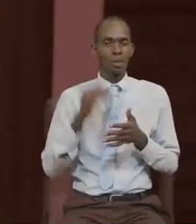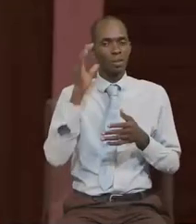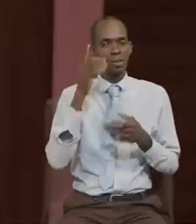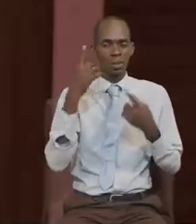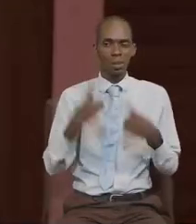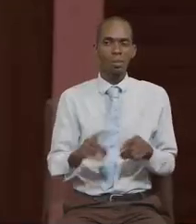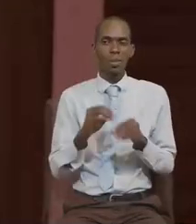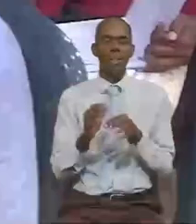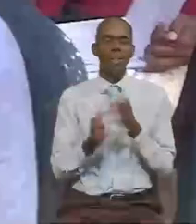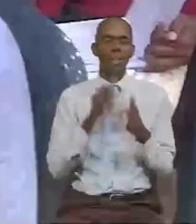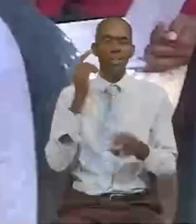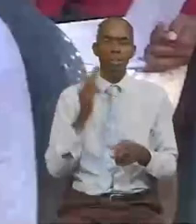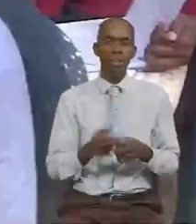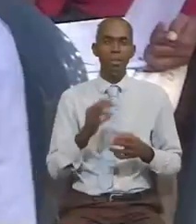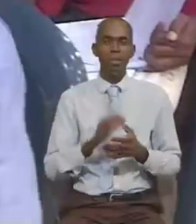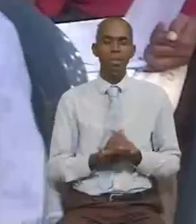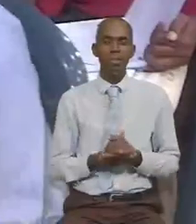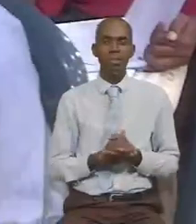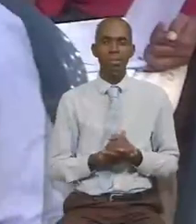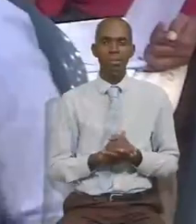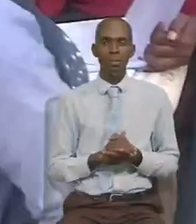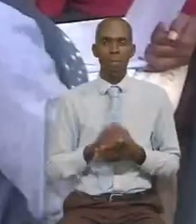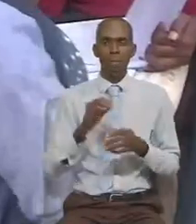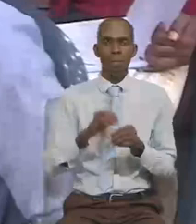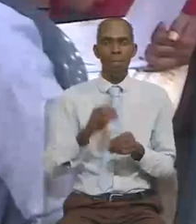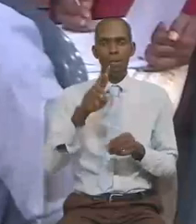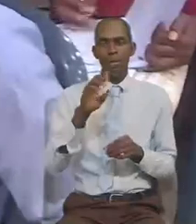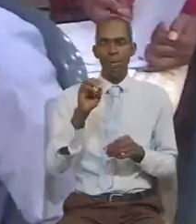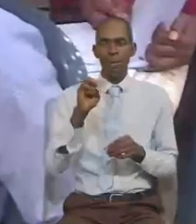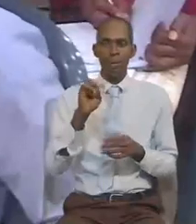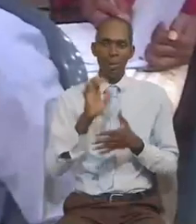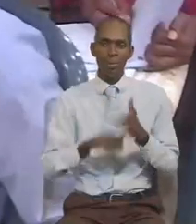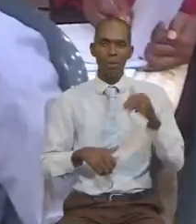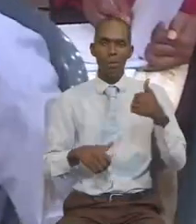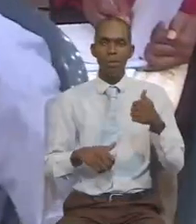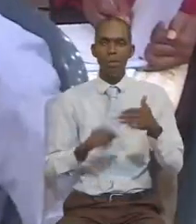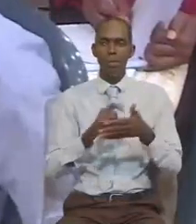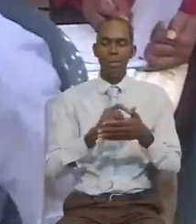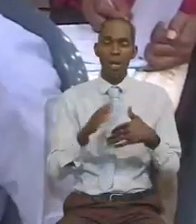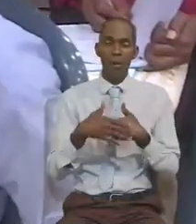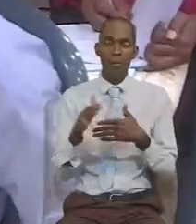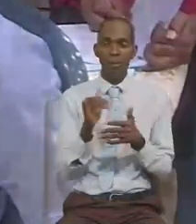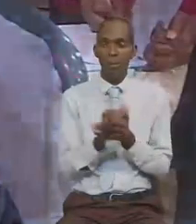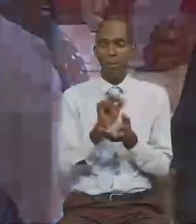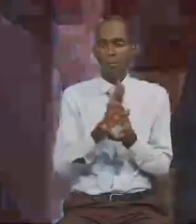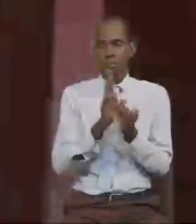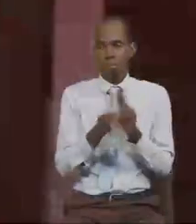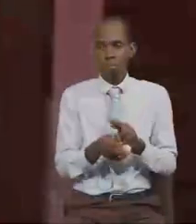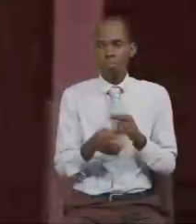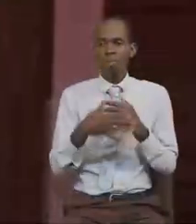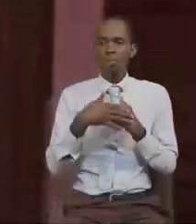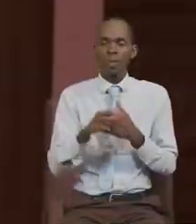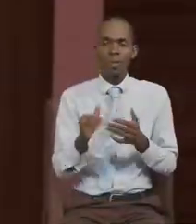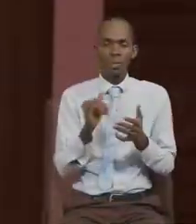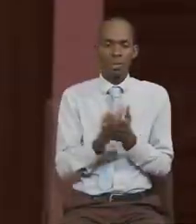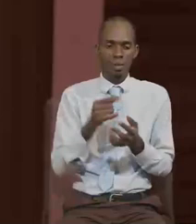de Jésus. Romains 10, après cette repentance, après